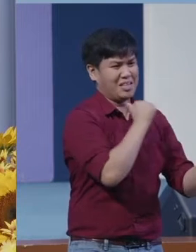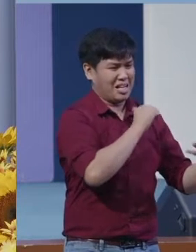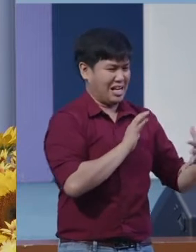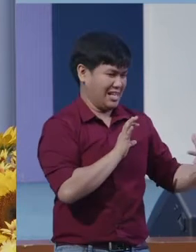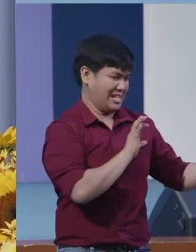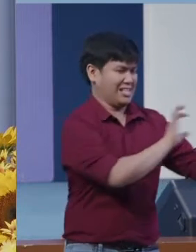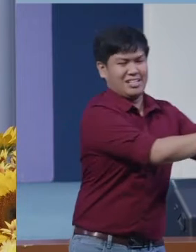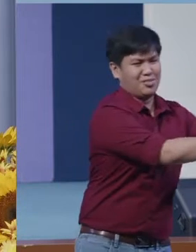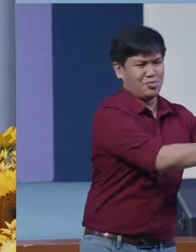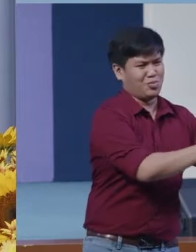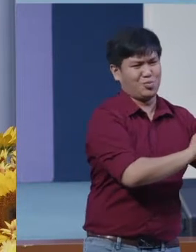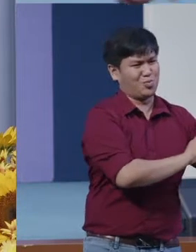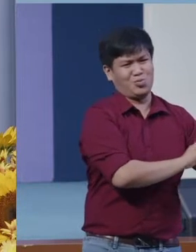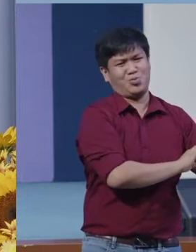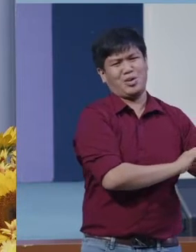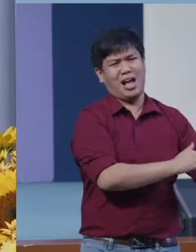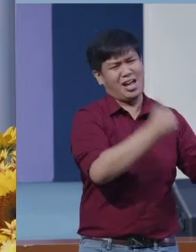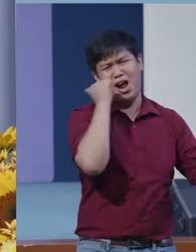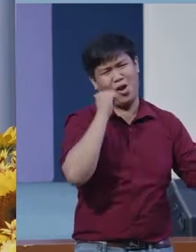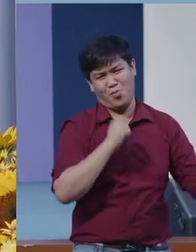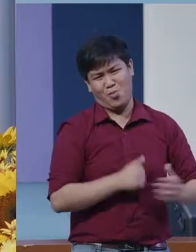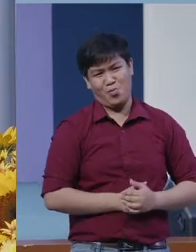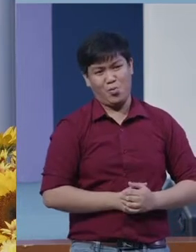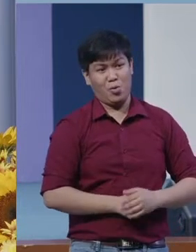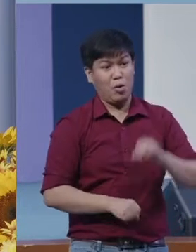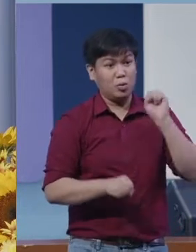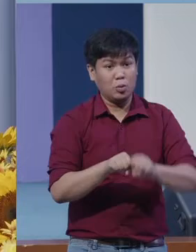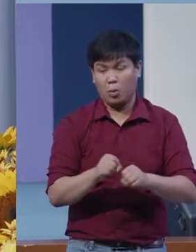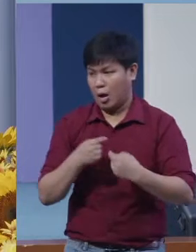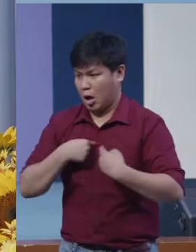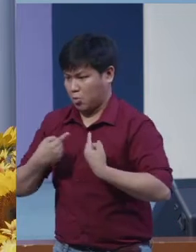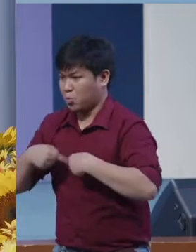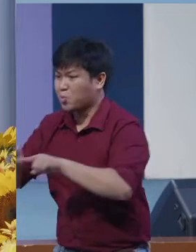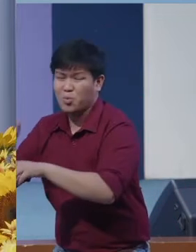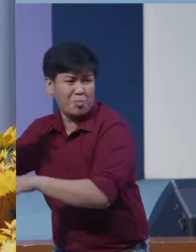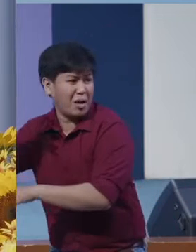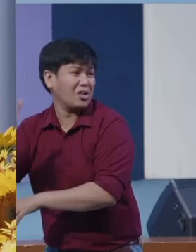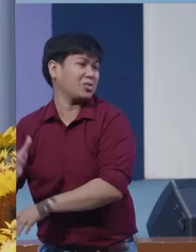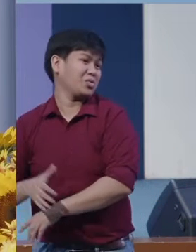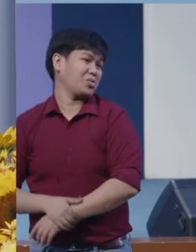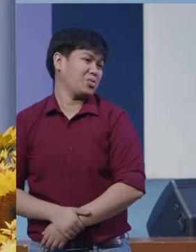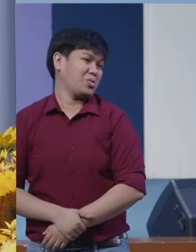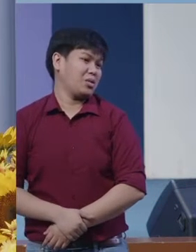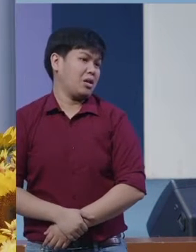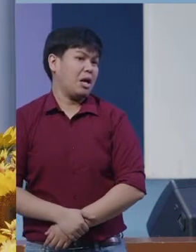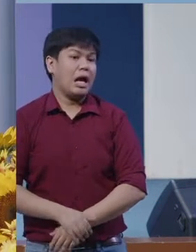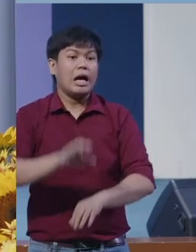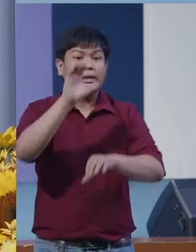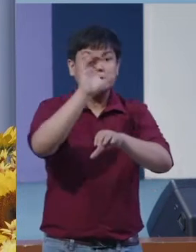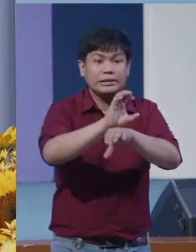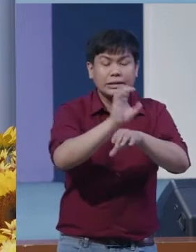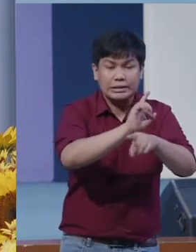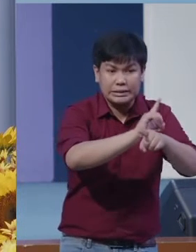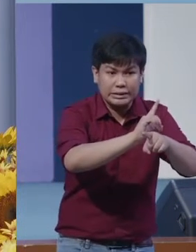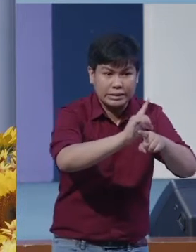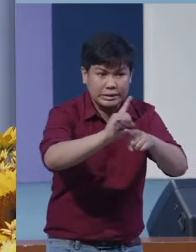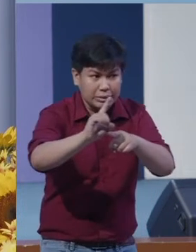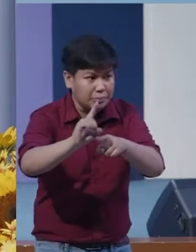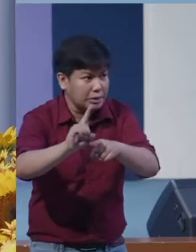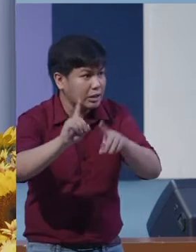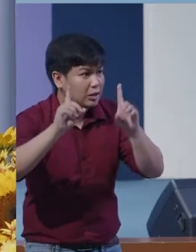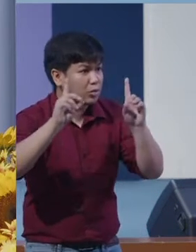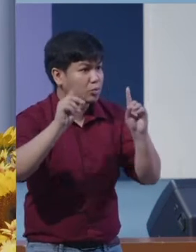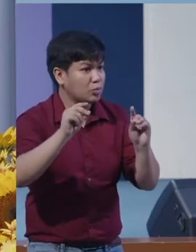Kaya ipapanguwento nila sa iba. Mga kapatid, ang church discipline po, ang primary responsible